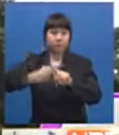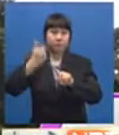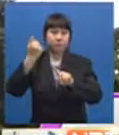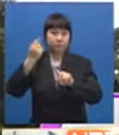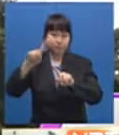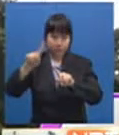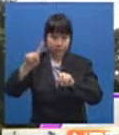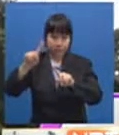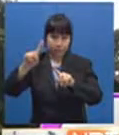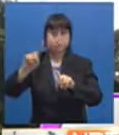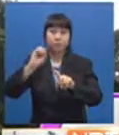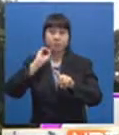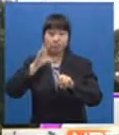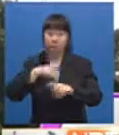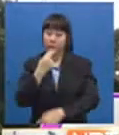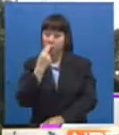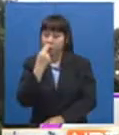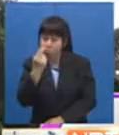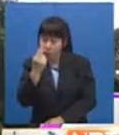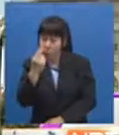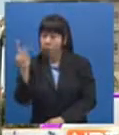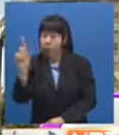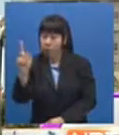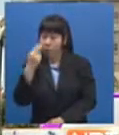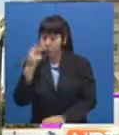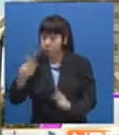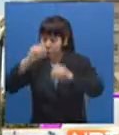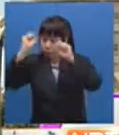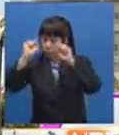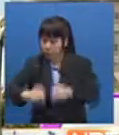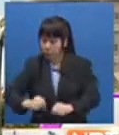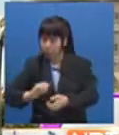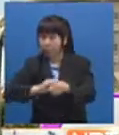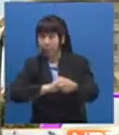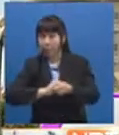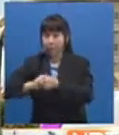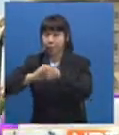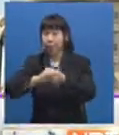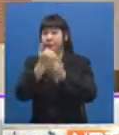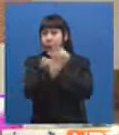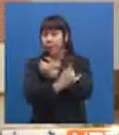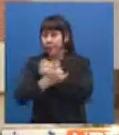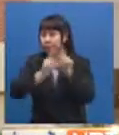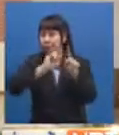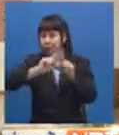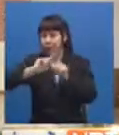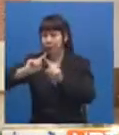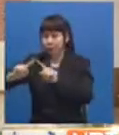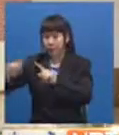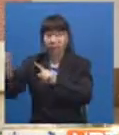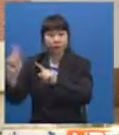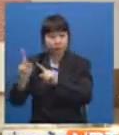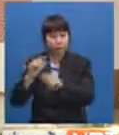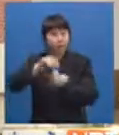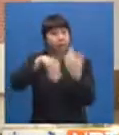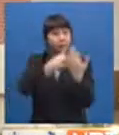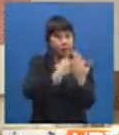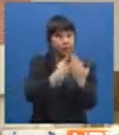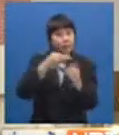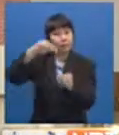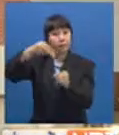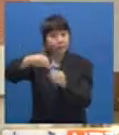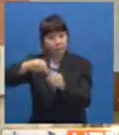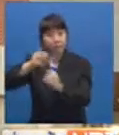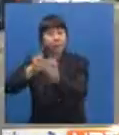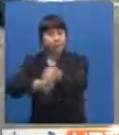นนี้ว่าจะไปติดตามความคืบหน้าเกี่ยวกับข้อตกลงความร่วมมือระหว่างประเทศด้านต่างๆนะคะไม่ว่าจะเป็นด้านเศรษฐกิจพลังงานและ